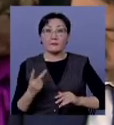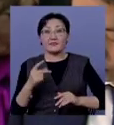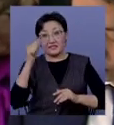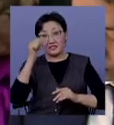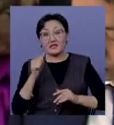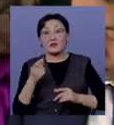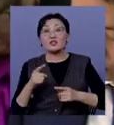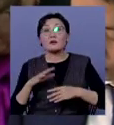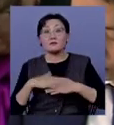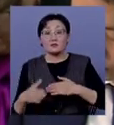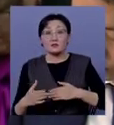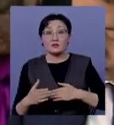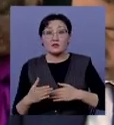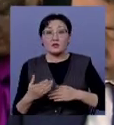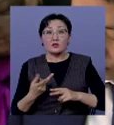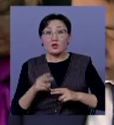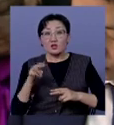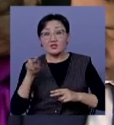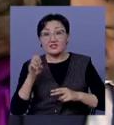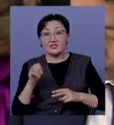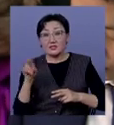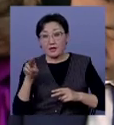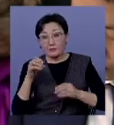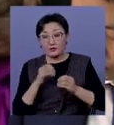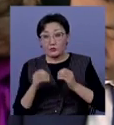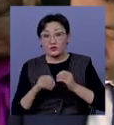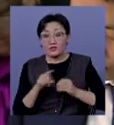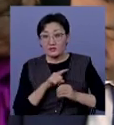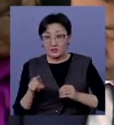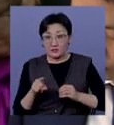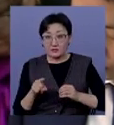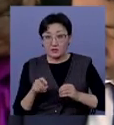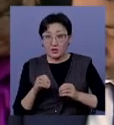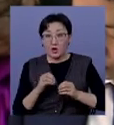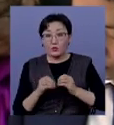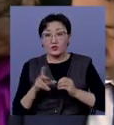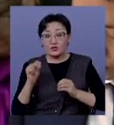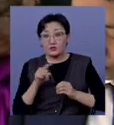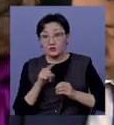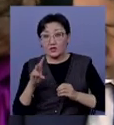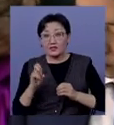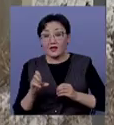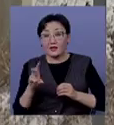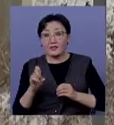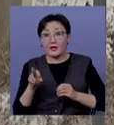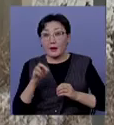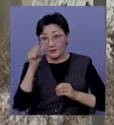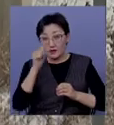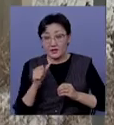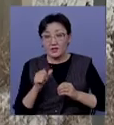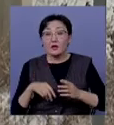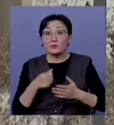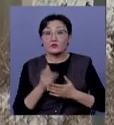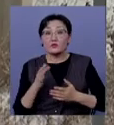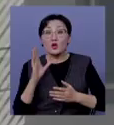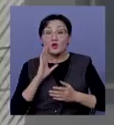кеш Бақытжан әбдер бұл желтоқсанның 10-ына дейін біз ноябрь айында күн төлейміз ғой, кеше түсті. Жалпы кезесуде